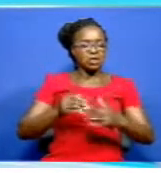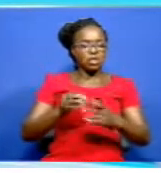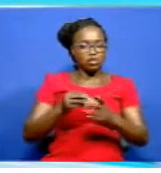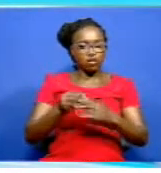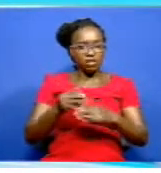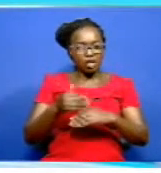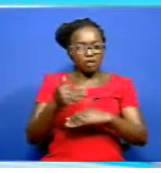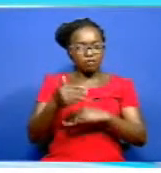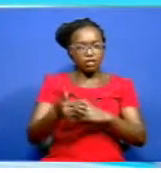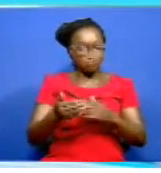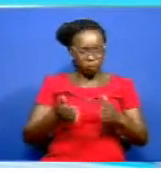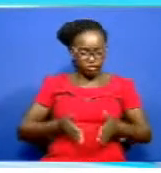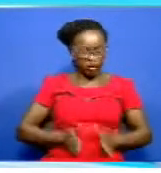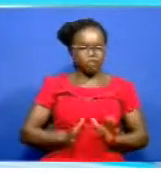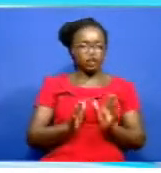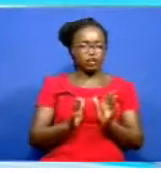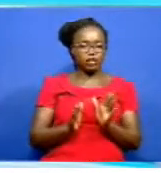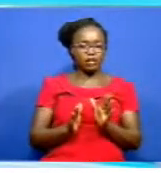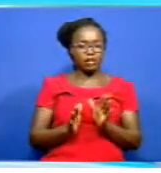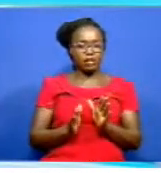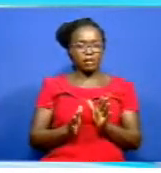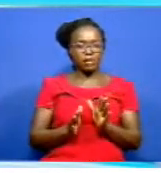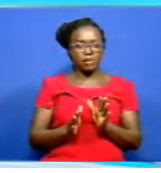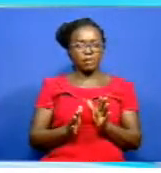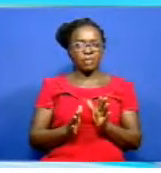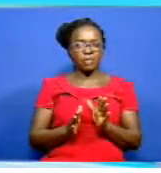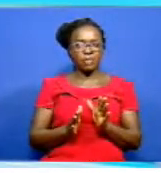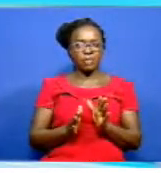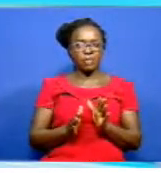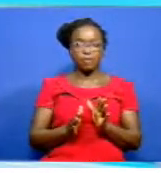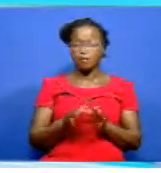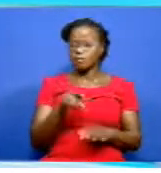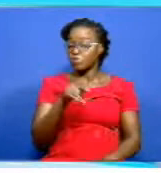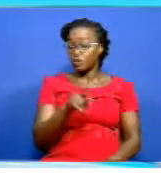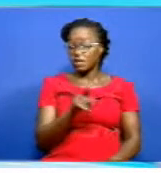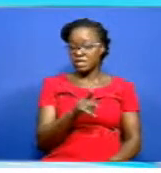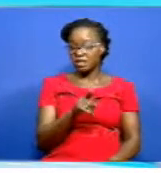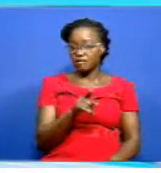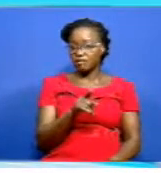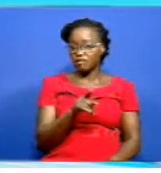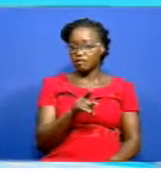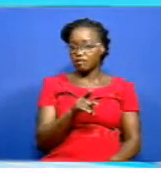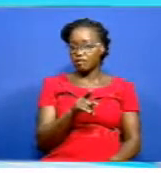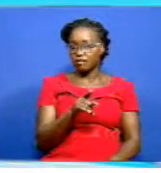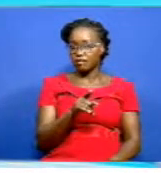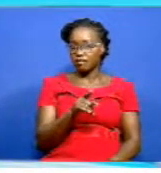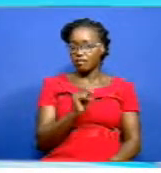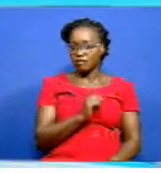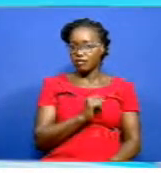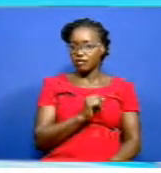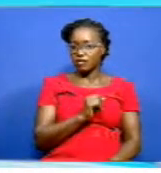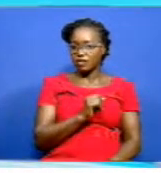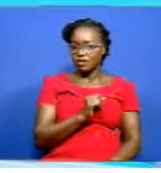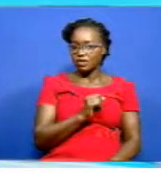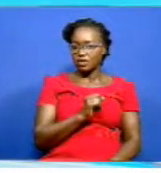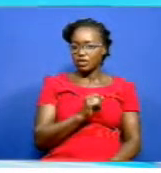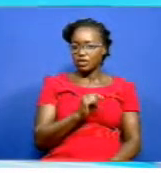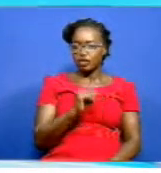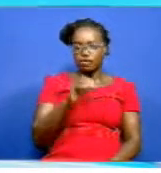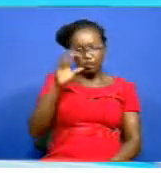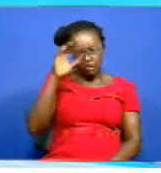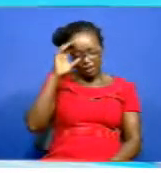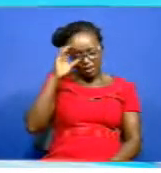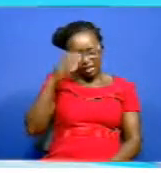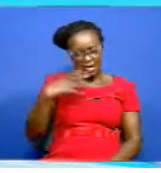ya kujifungua. Na haja kubwa ni ya wewe mwenyewe ambaye mama mjamzito uweze kujiangalia hali yako, uweze